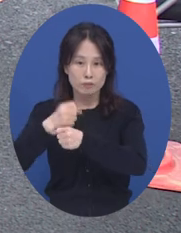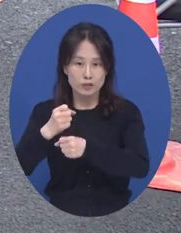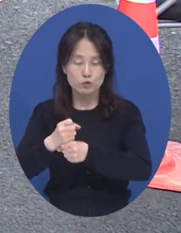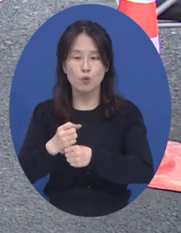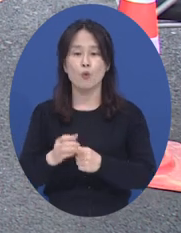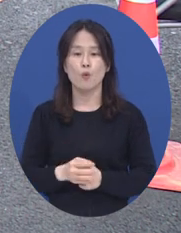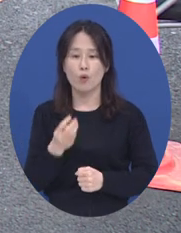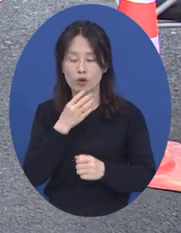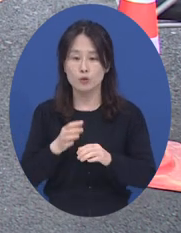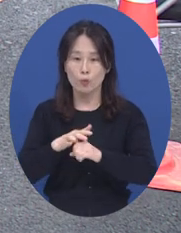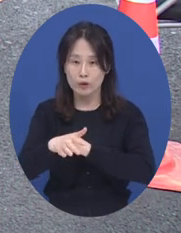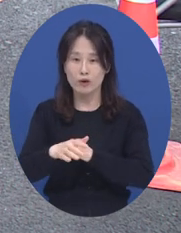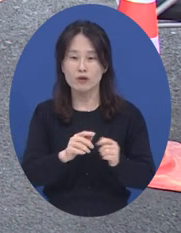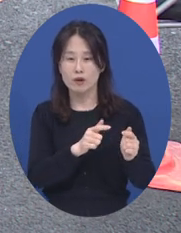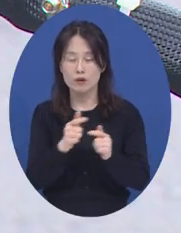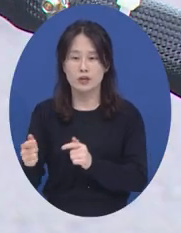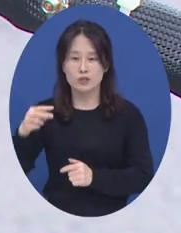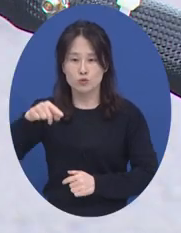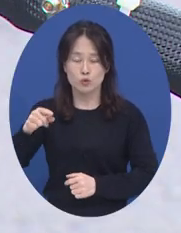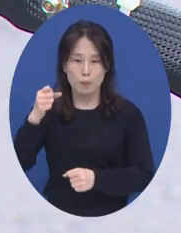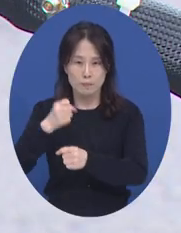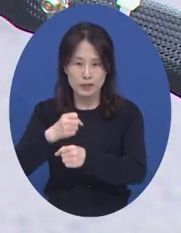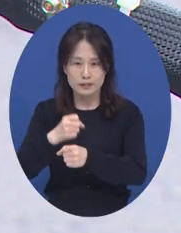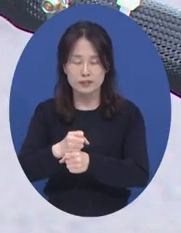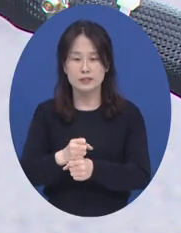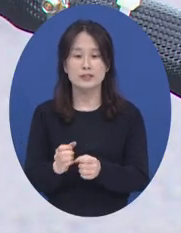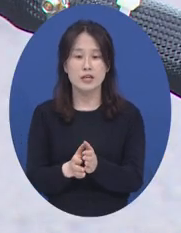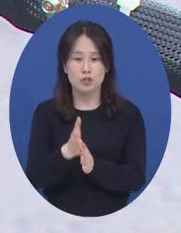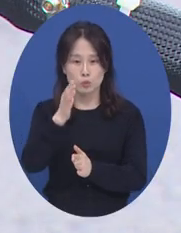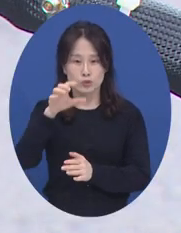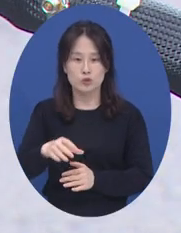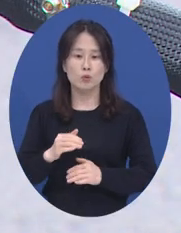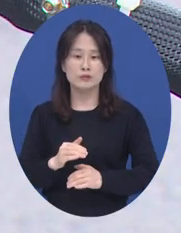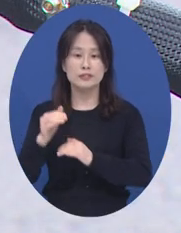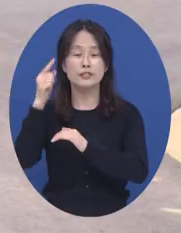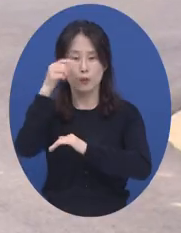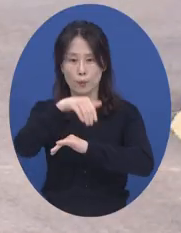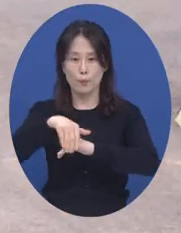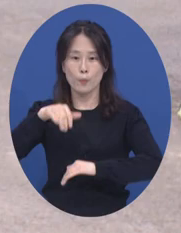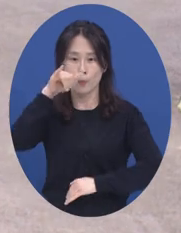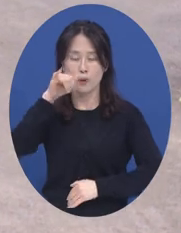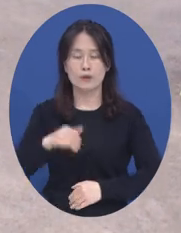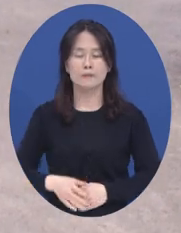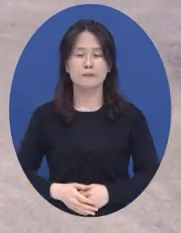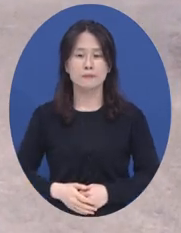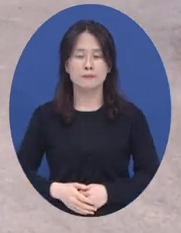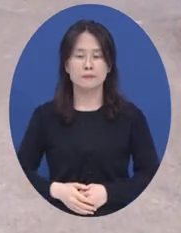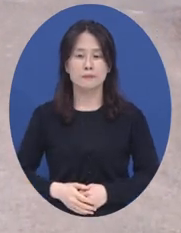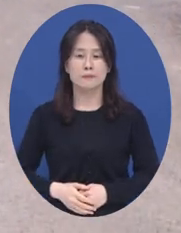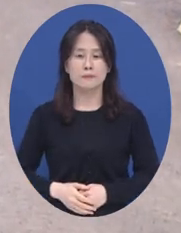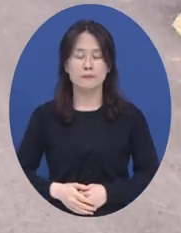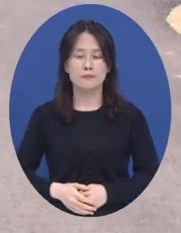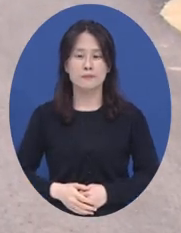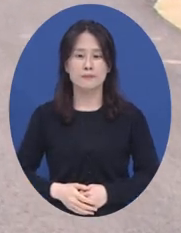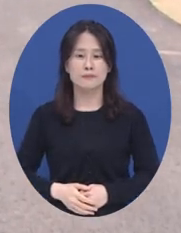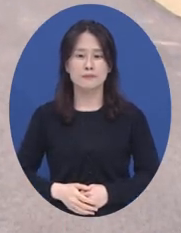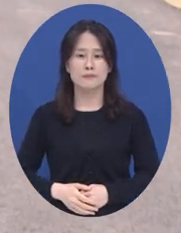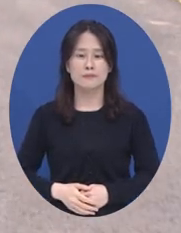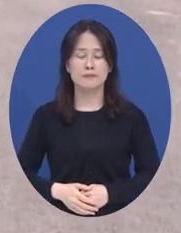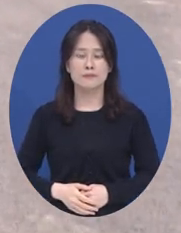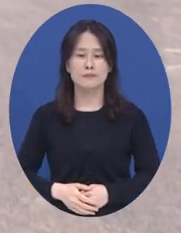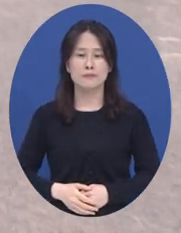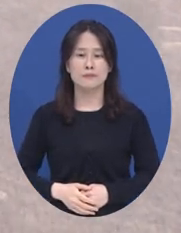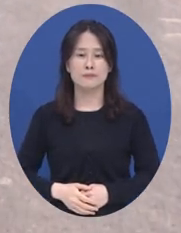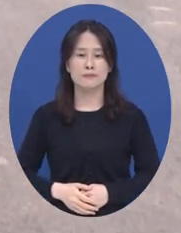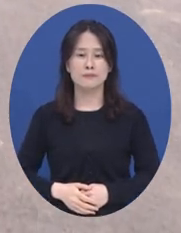경기도형 수소 융합 클러스터 발굴 등 수소 융합 테마 도시 프로젝트를 추진하고 있습니다. 경기 CCTV 조창순입니다.